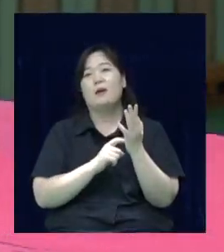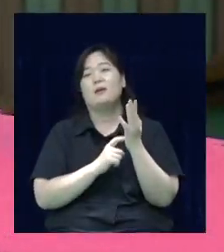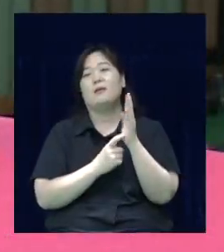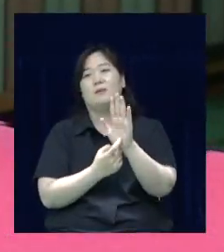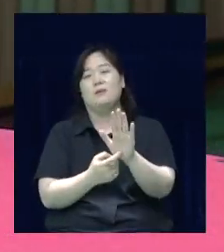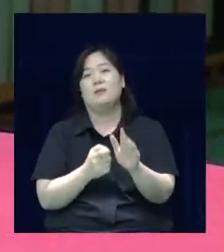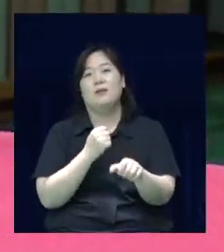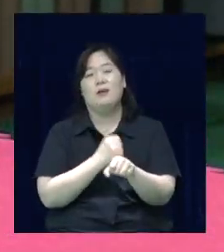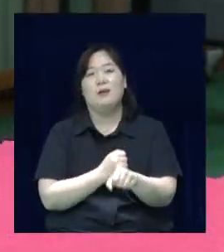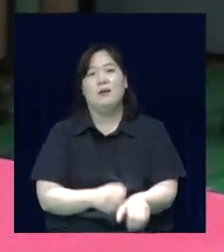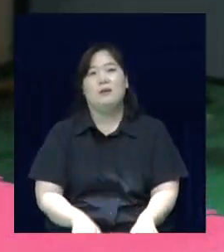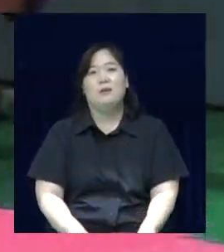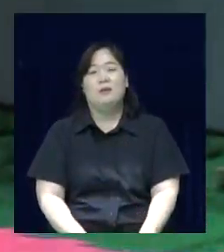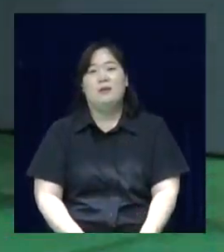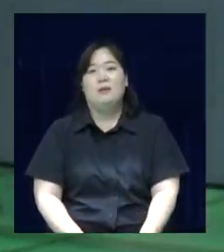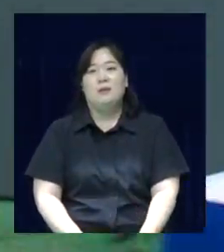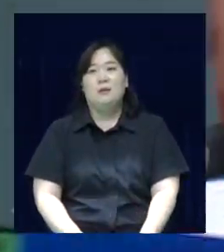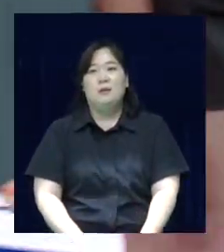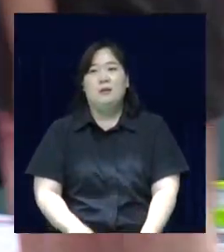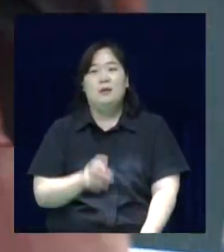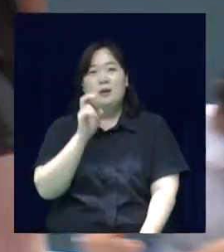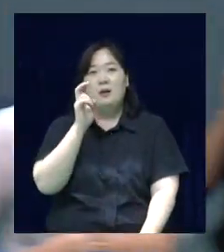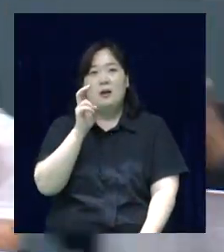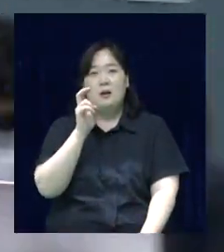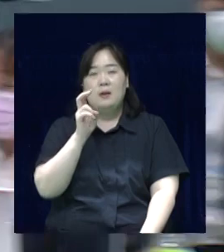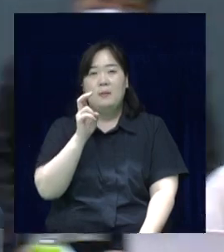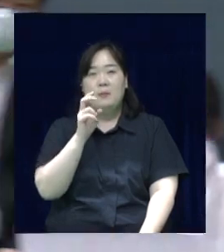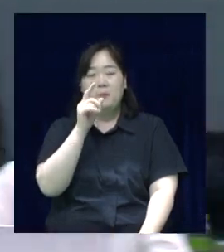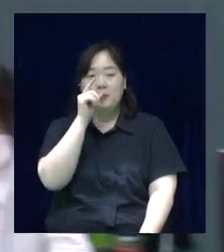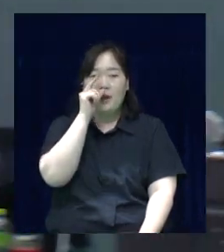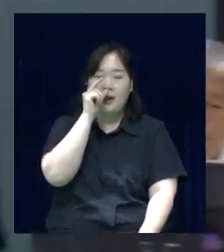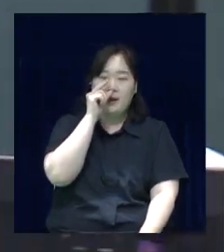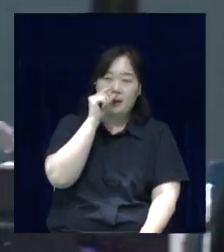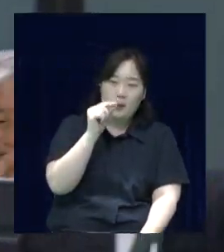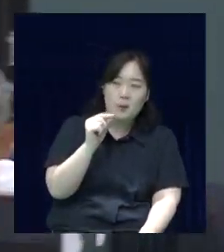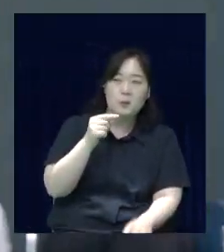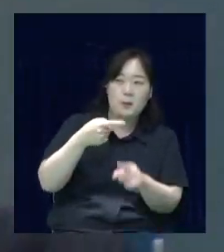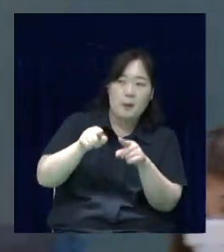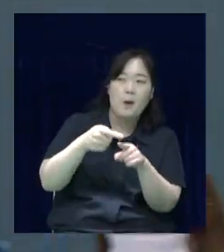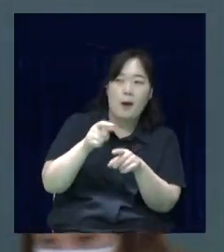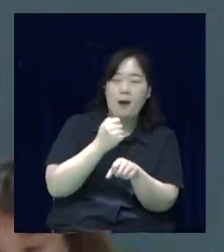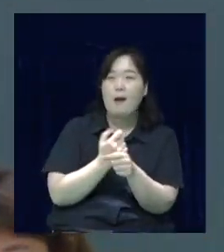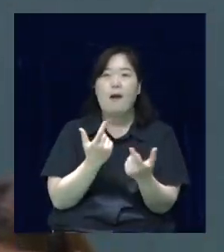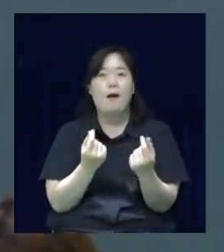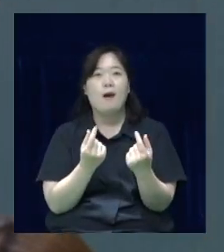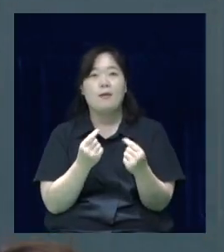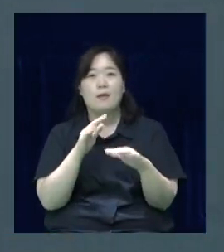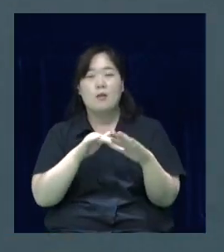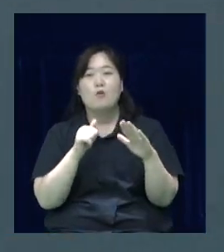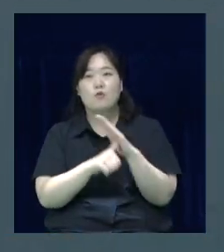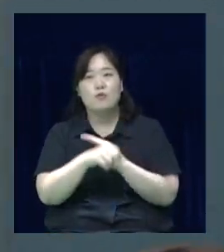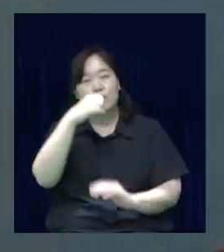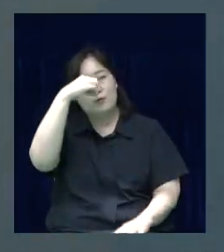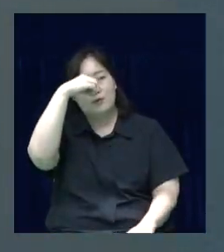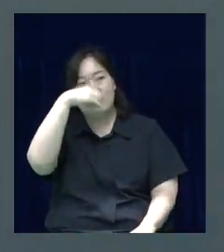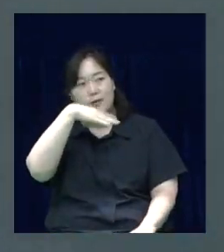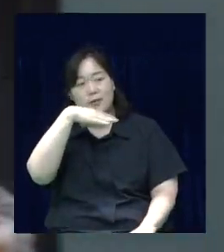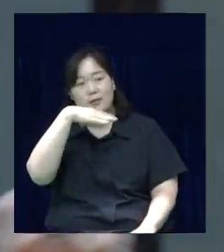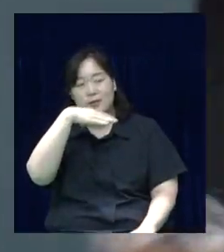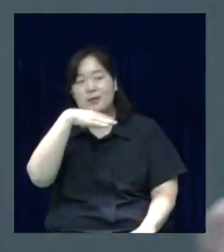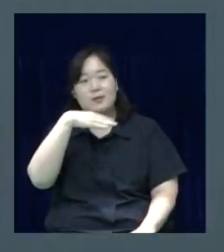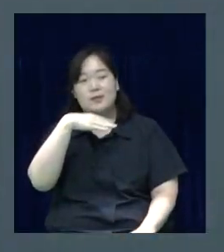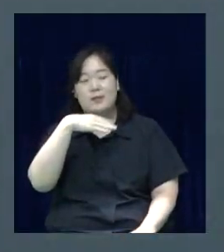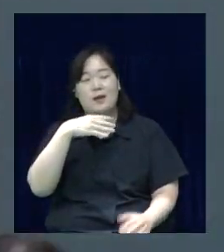오늘 심판님들께서 굉장히 예리하게 이렇게 판정을 보고 계셔서 아하. 선수들이 뭐 그냥 넘어가는 게 없습니다.